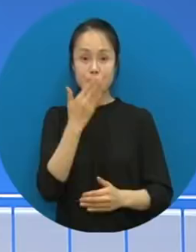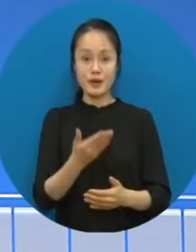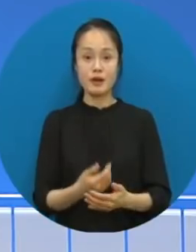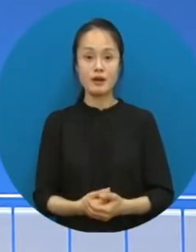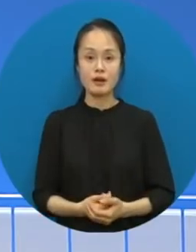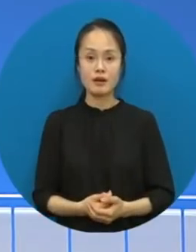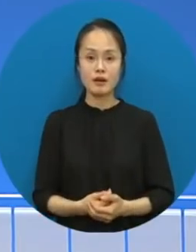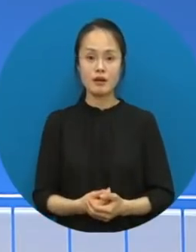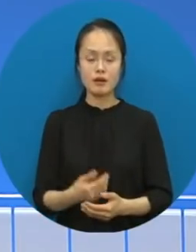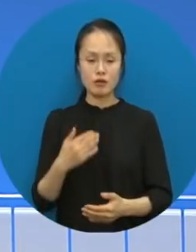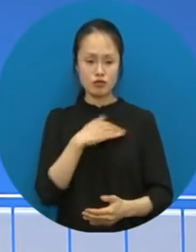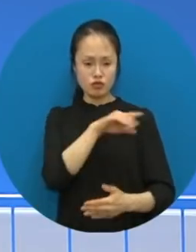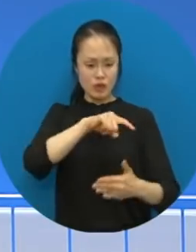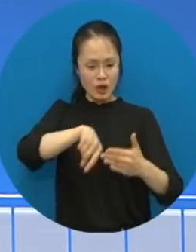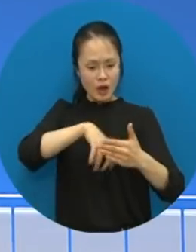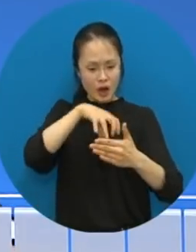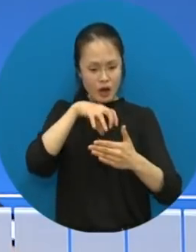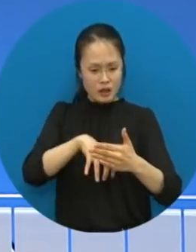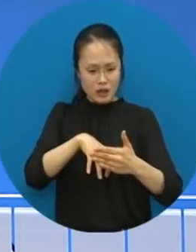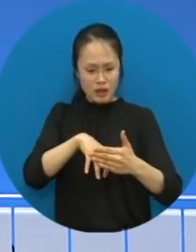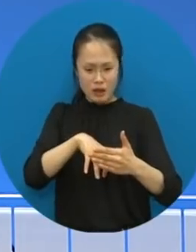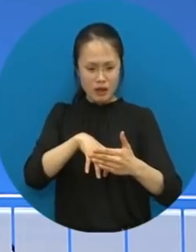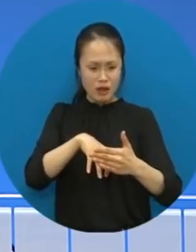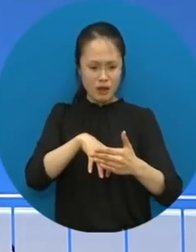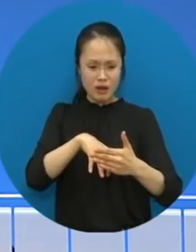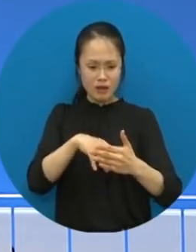우리 안에 아무도 영웅은 없습니다.